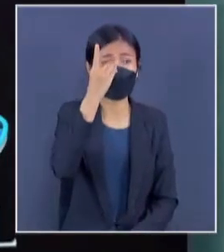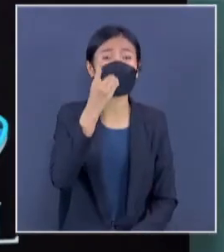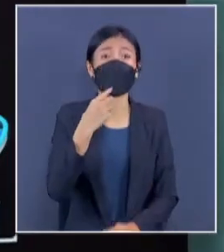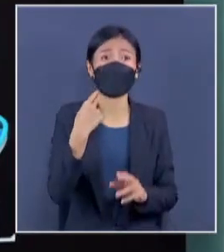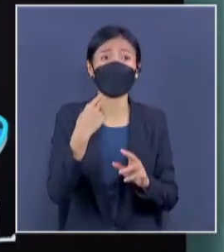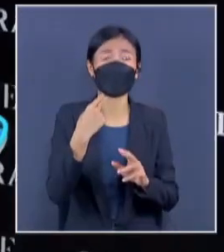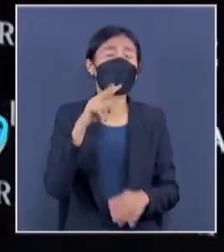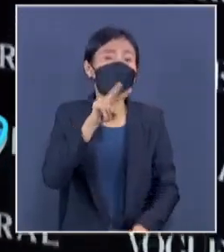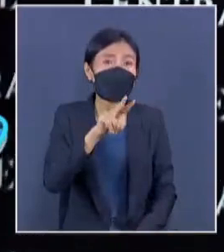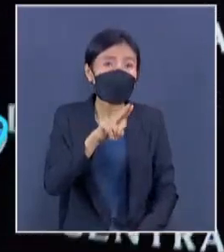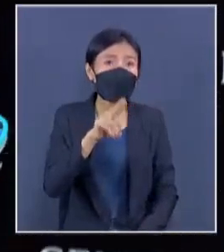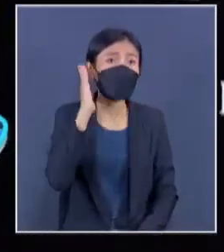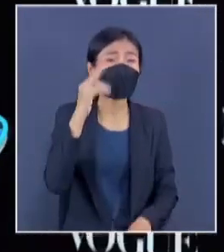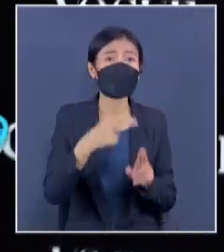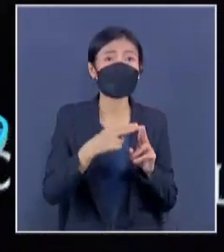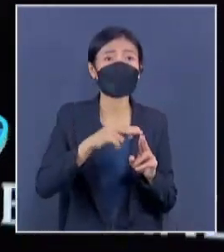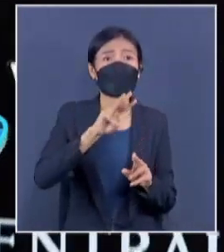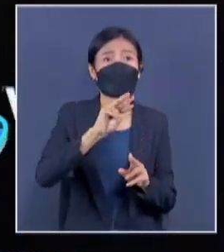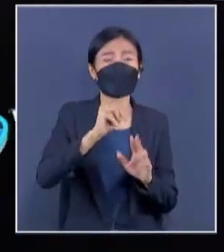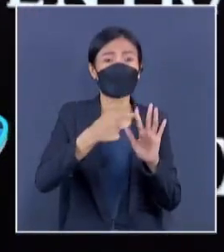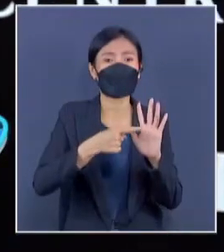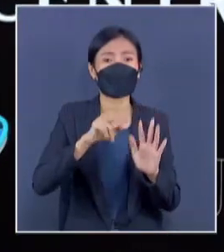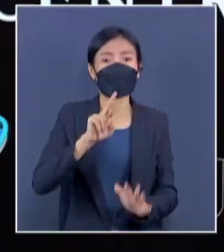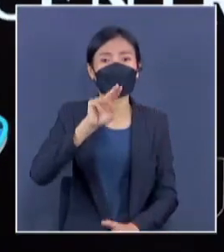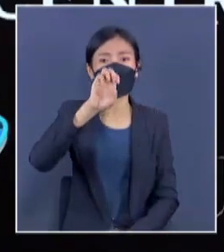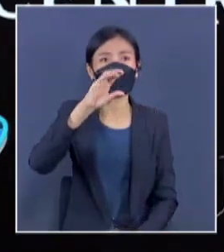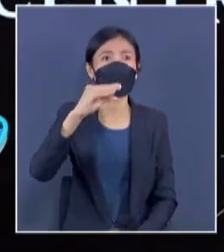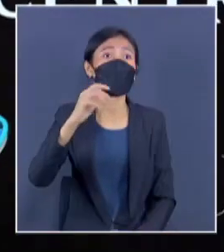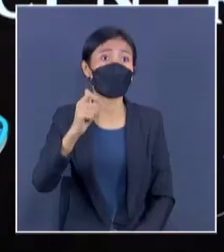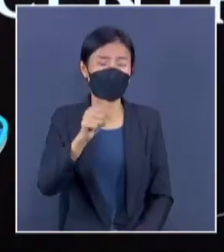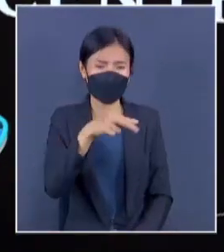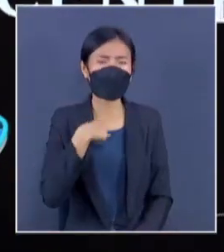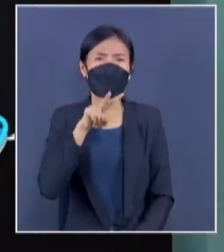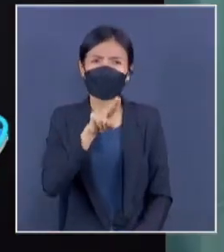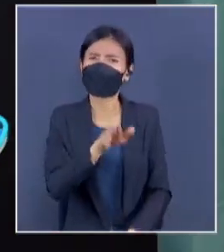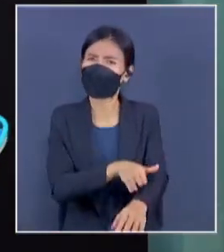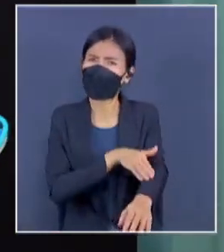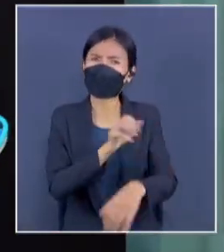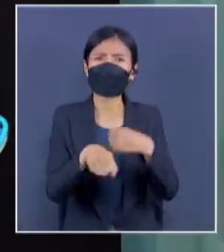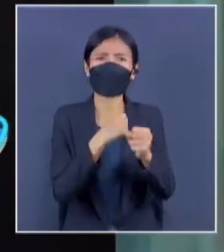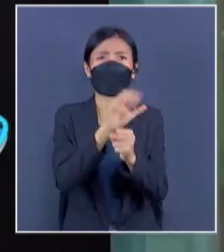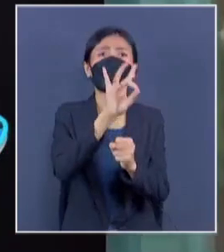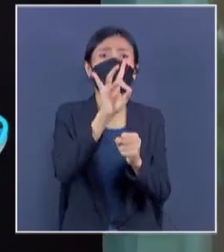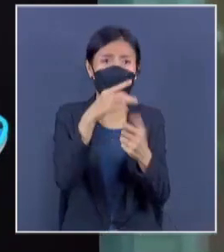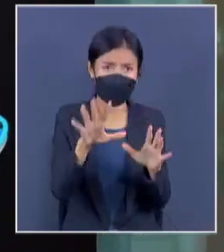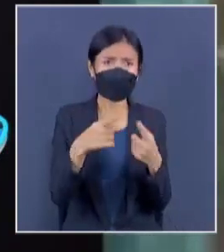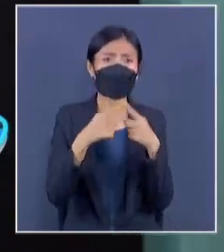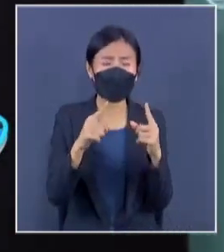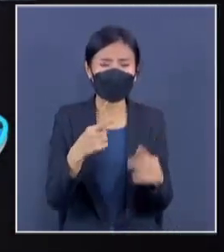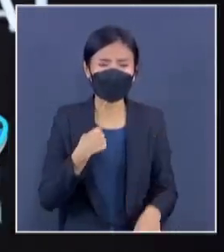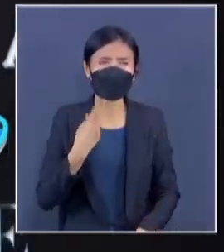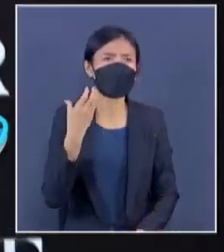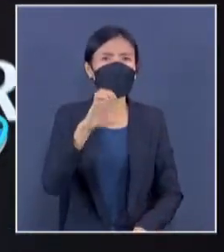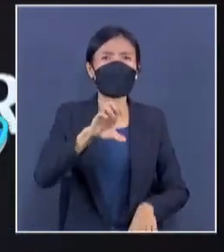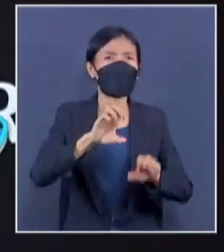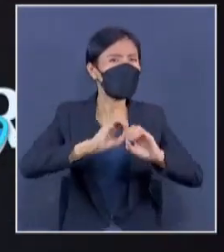อเมาเลอร์มายาวนานถึง8ปีก็ไม่มีภาพคู่ออกสื่อให้ได้เห็นกันเลยละค่ะจนวันวาเลนไทน์ที่ผ่านมาก็ทำเอาเซอร์ไพรส์อย่างม